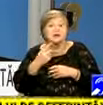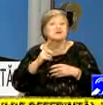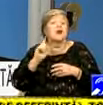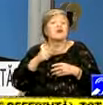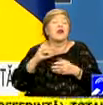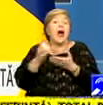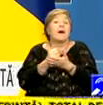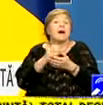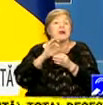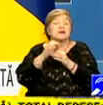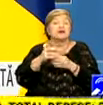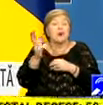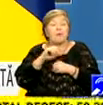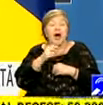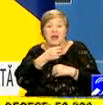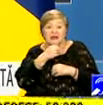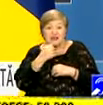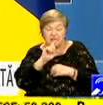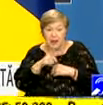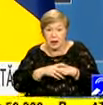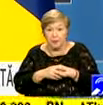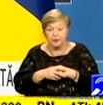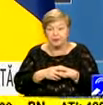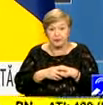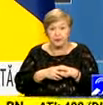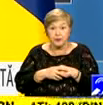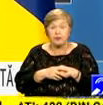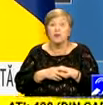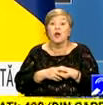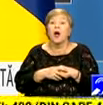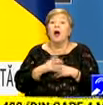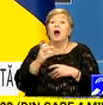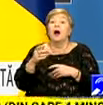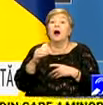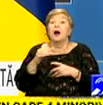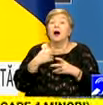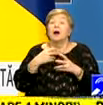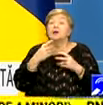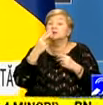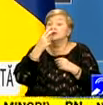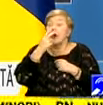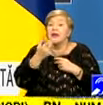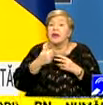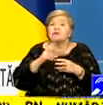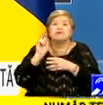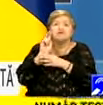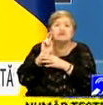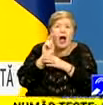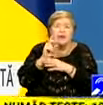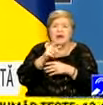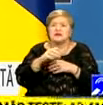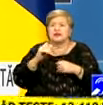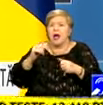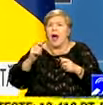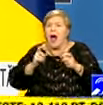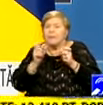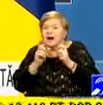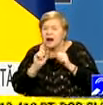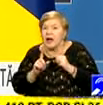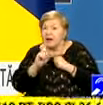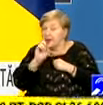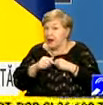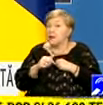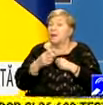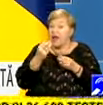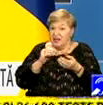echilibrată. În același timp, dincolo de axarea pe mai multă prevenție și apărare, cred că trebuie să aibă loc